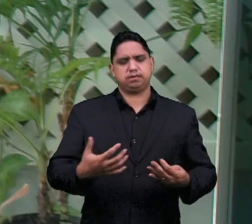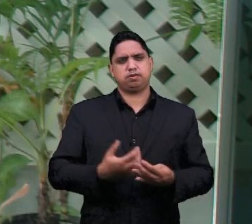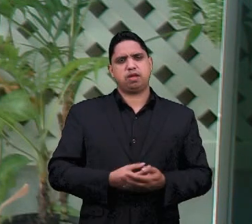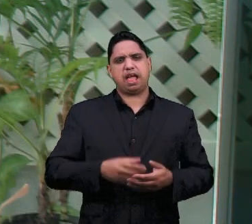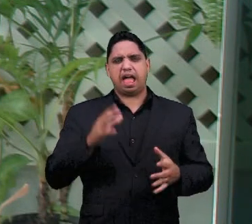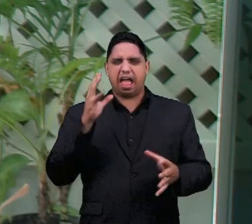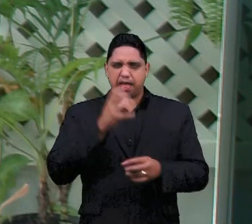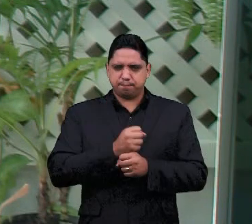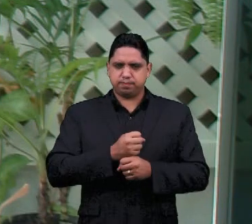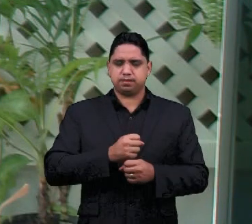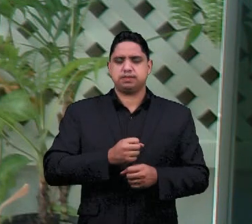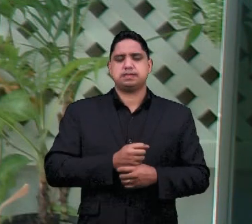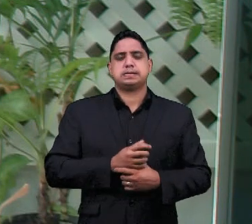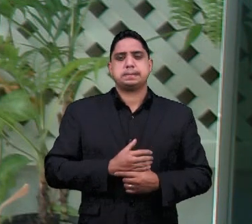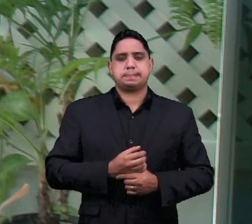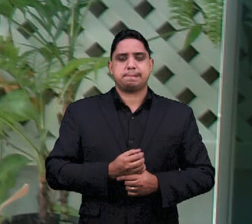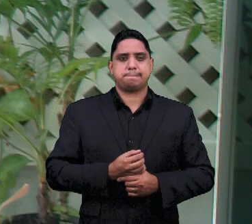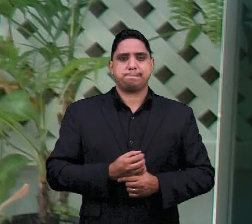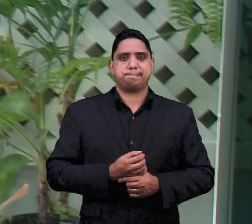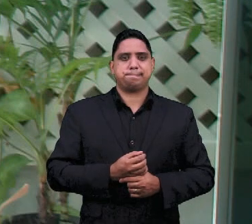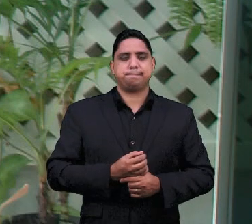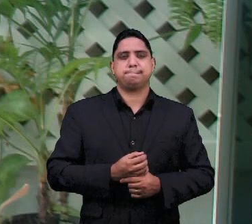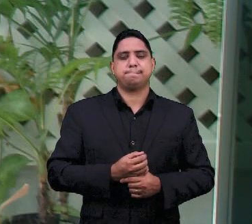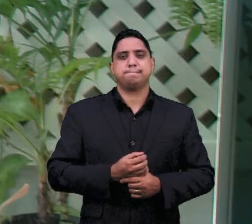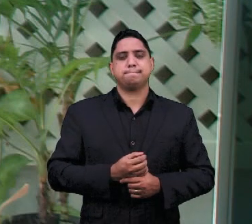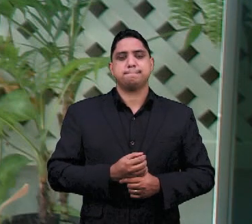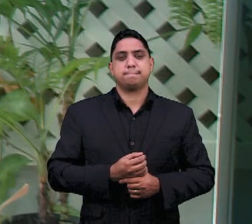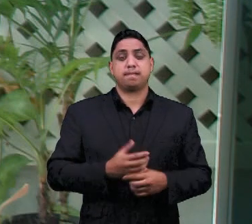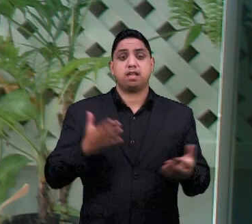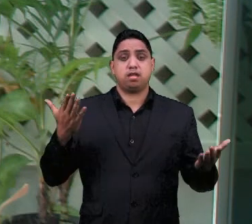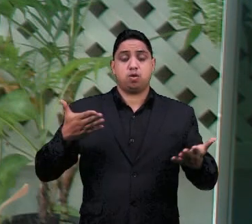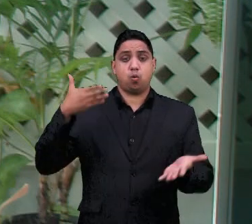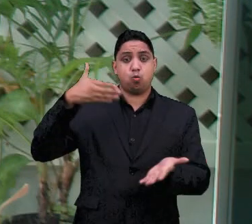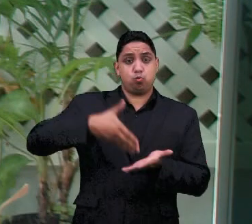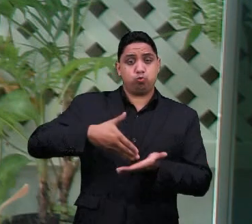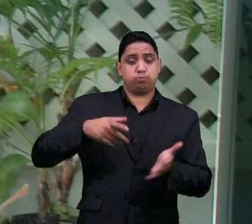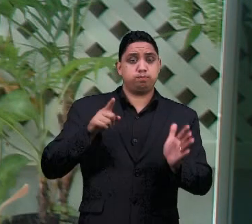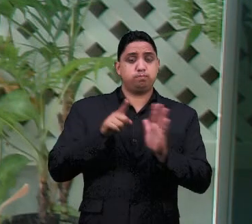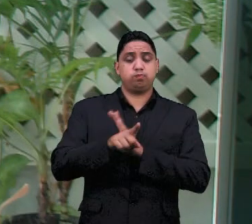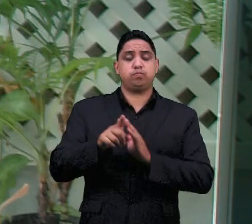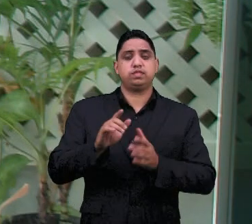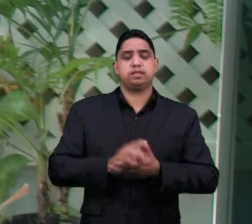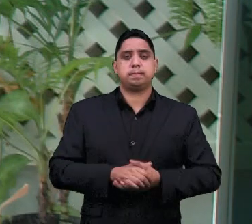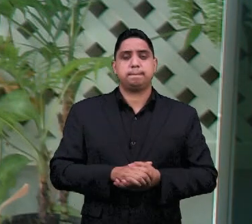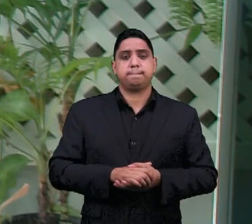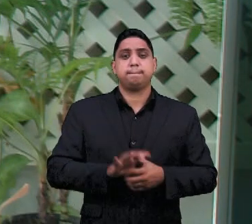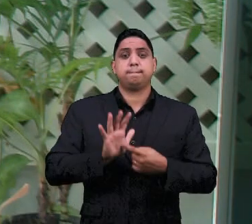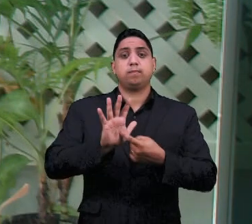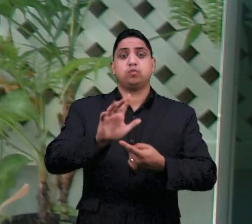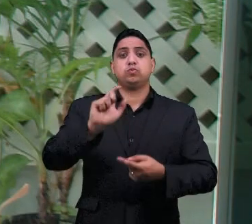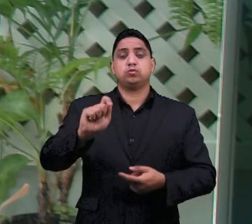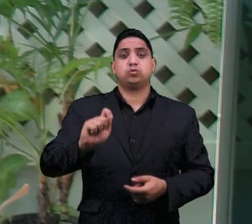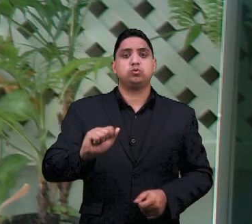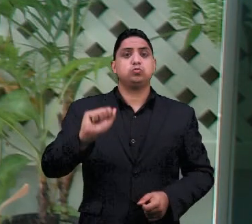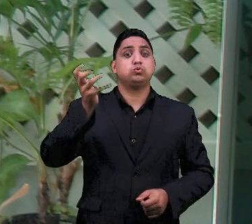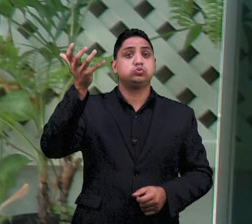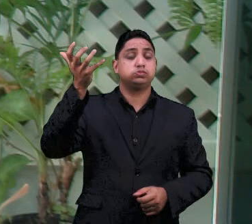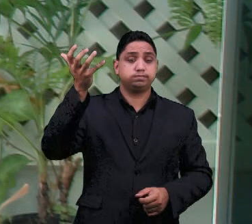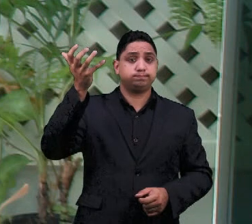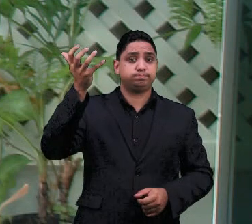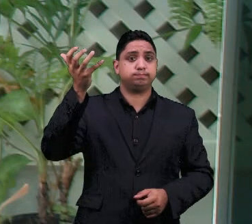mes frères, nous avons donné ici une petite explication, mais je veux arriver ici encore dans la dernière